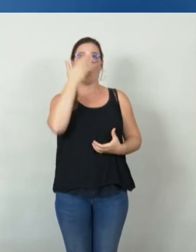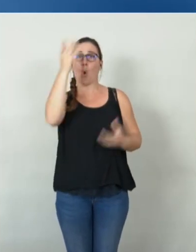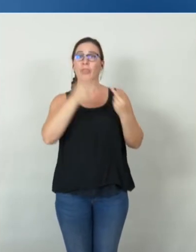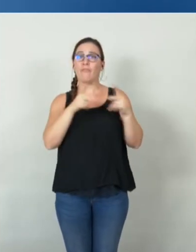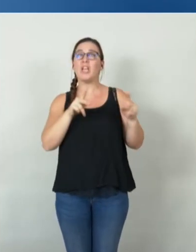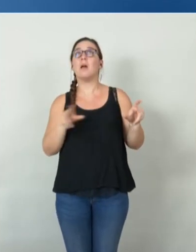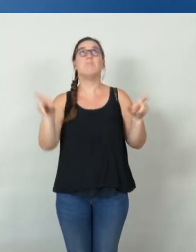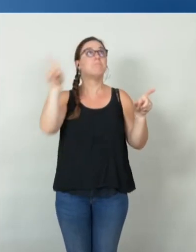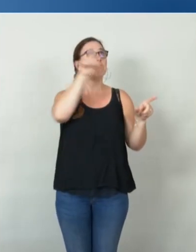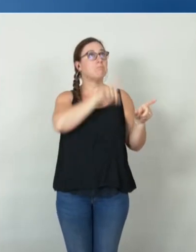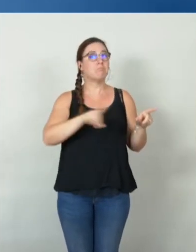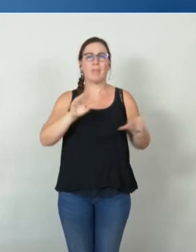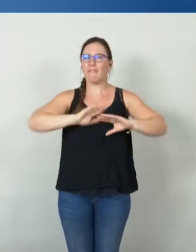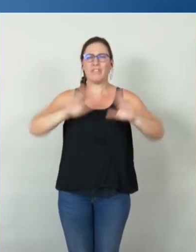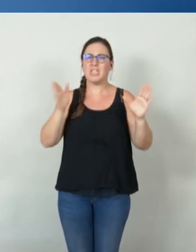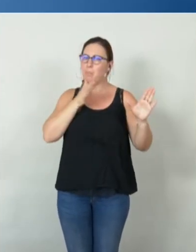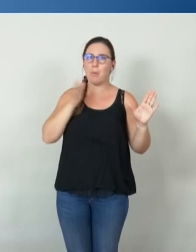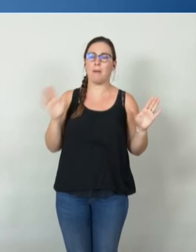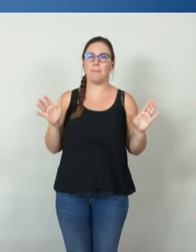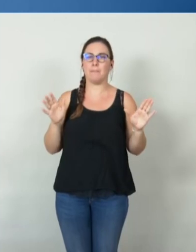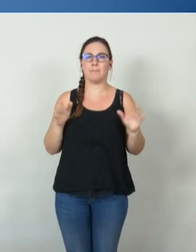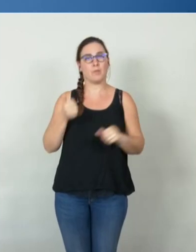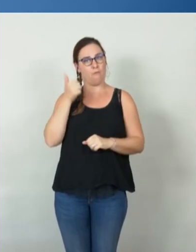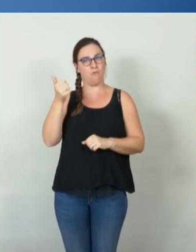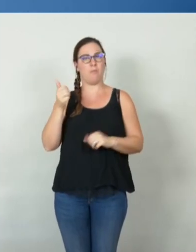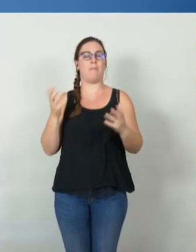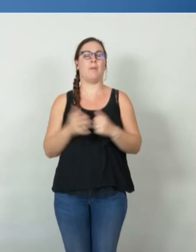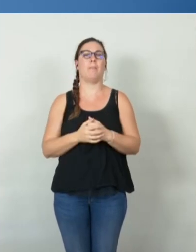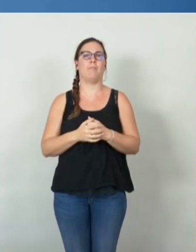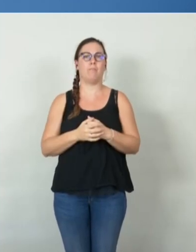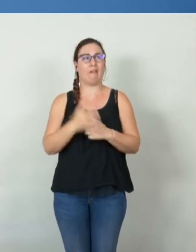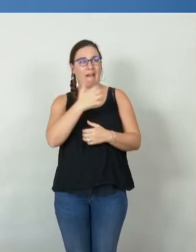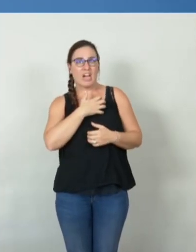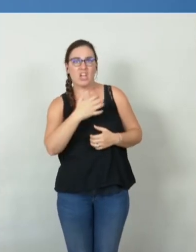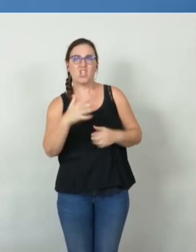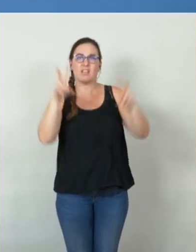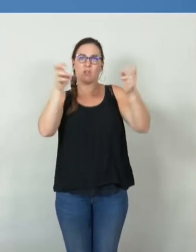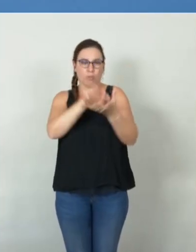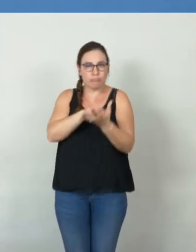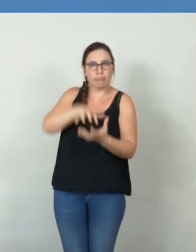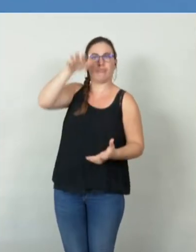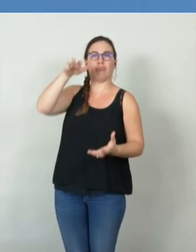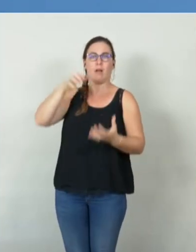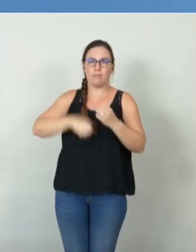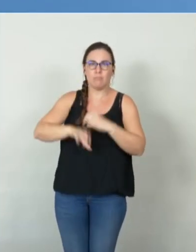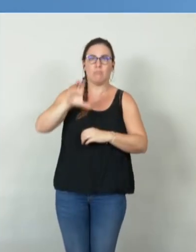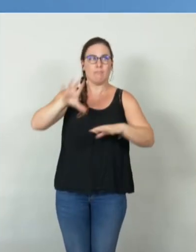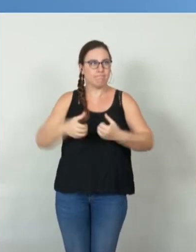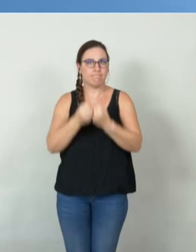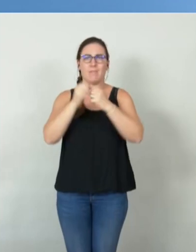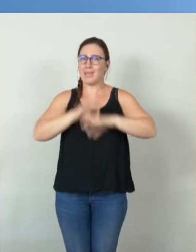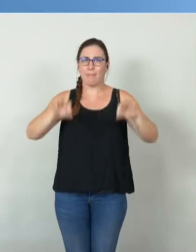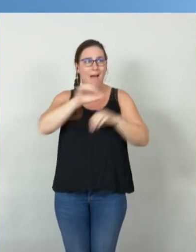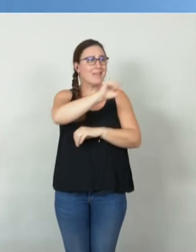ne pourra réaliser dans l'avenir vous ne créez aucune richesse il y a aucune scène aucune